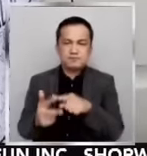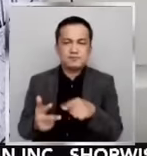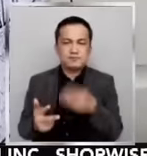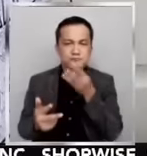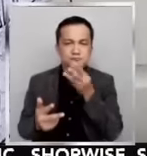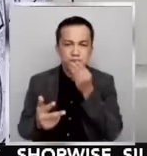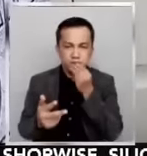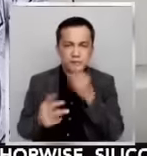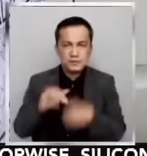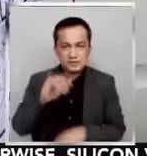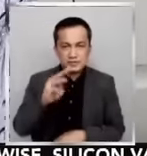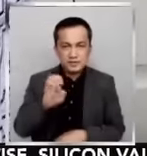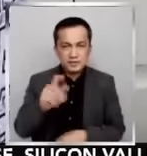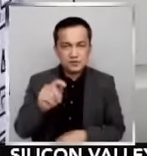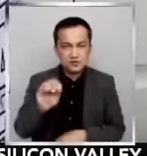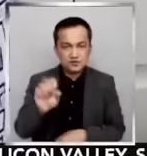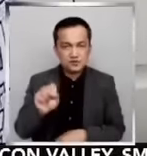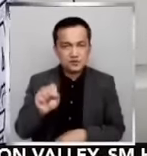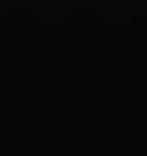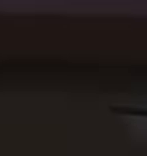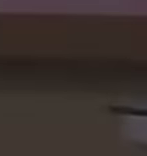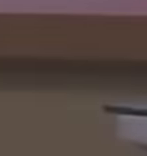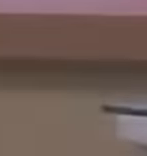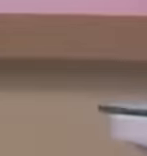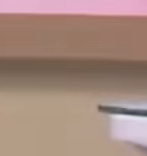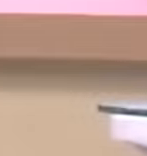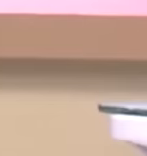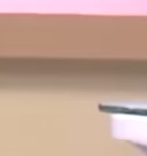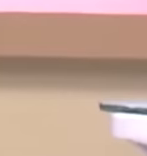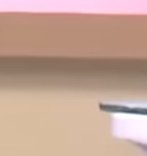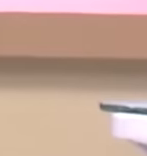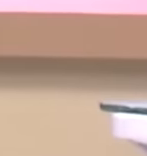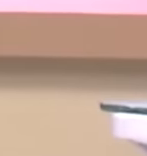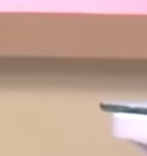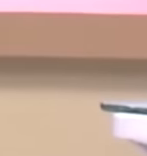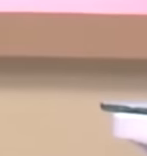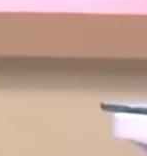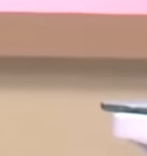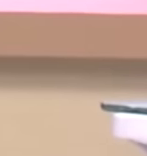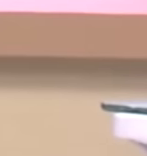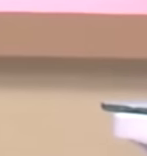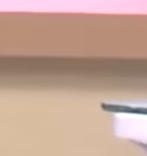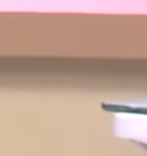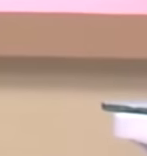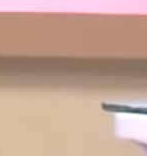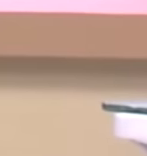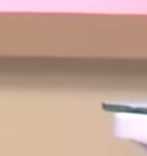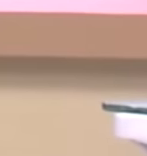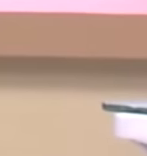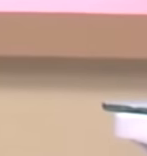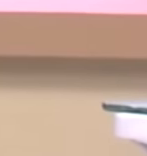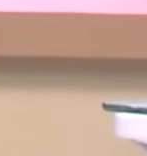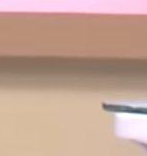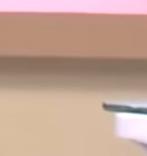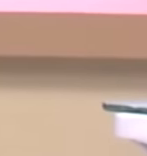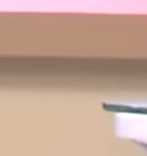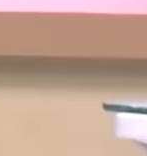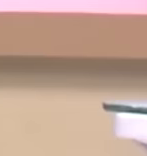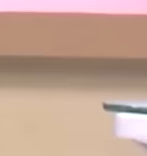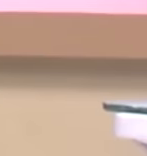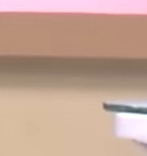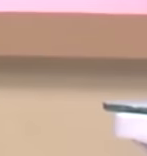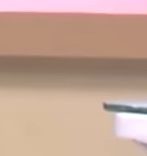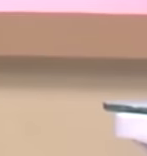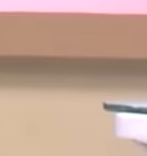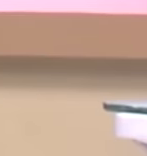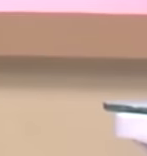Santos, Nakatutok, 24 Oras. Magandang balita mga kapuso, kahit ano pa man ang oras, mapapanood ang